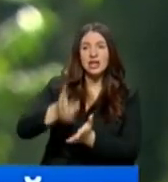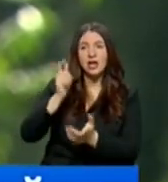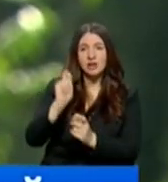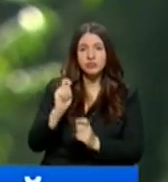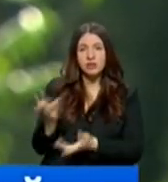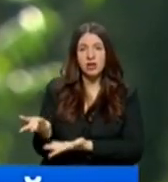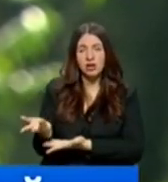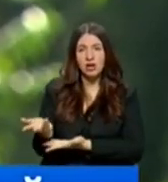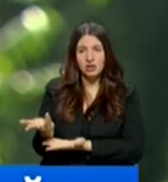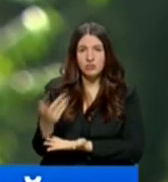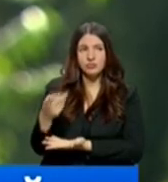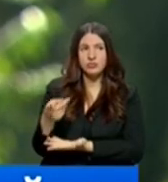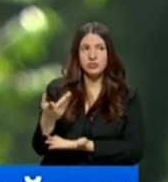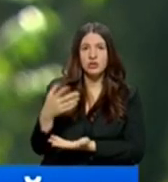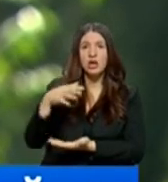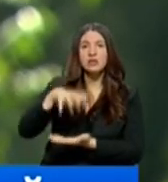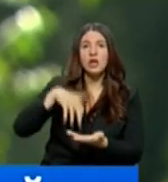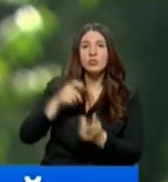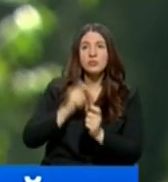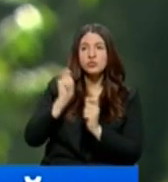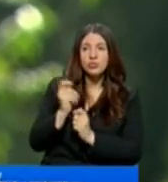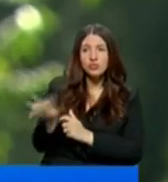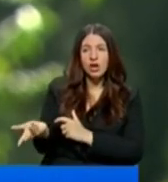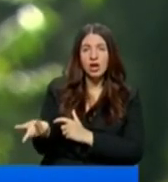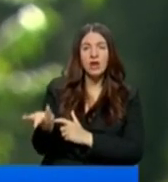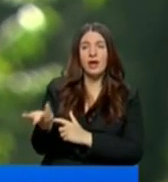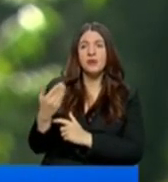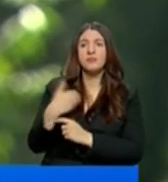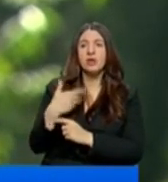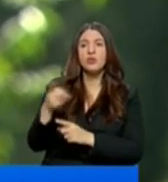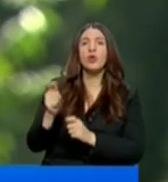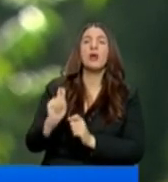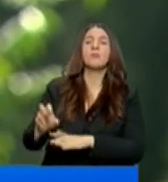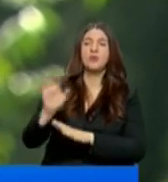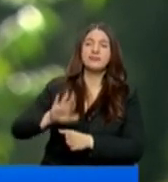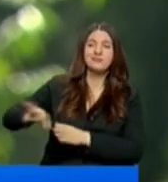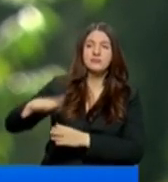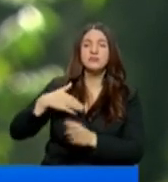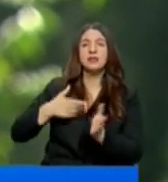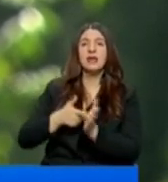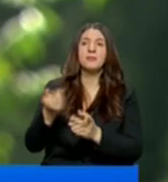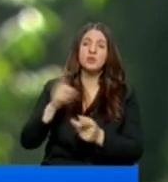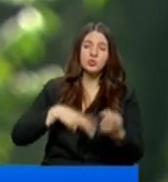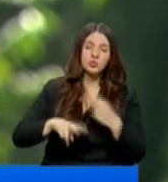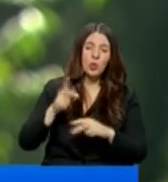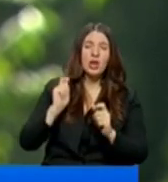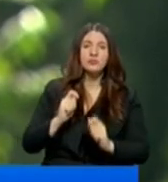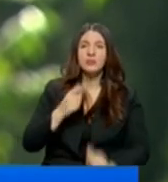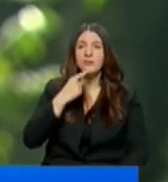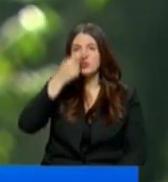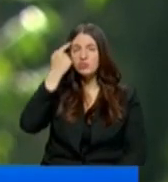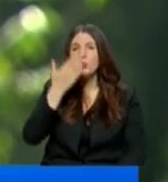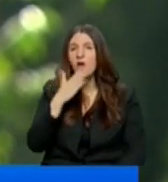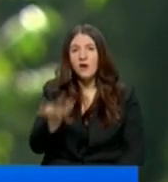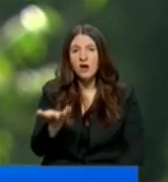sürecek tarlayı. Ya bu traktörü kullanmak zorunda. Yani ben traktörü kullanmıyorum, tarlayı başka türlü süreceğim deme şansı